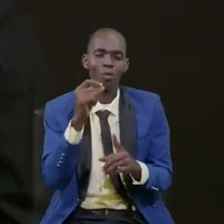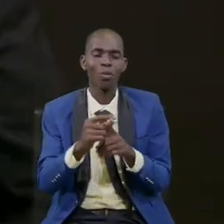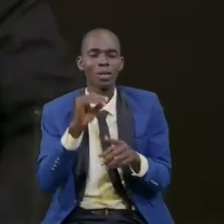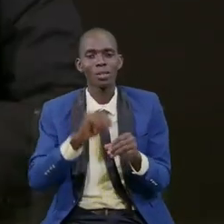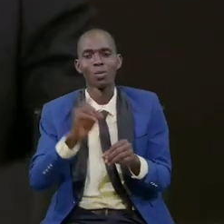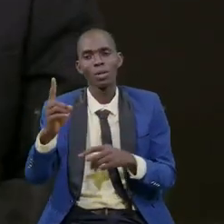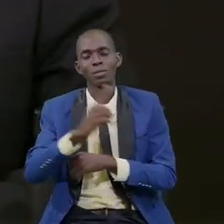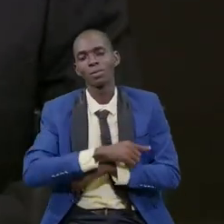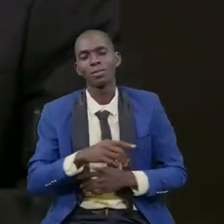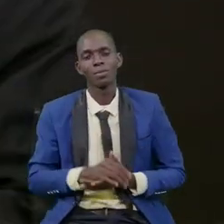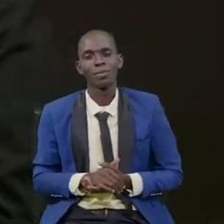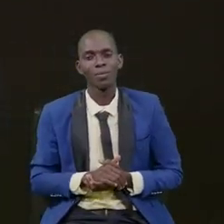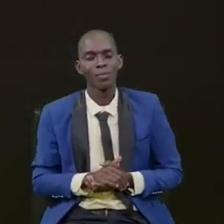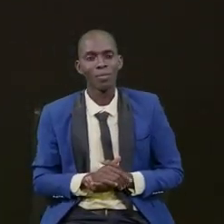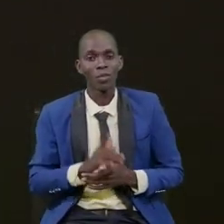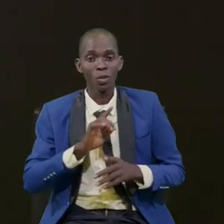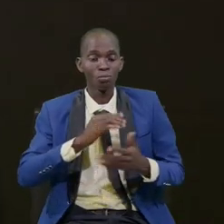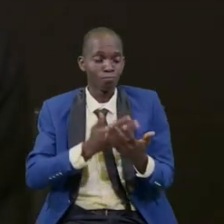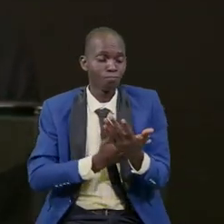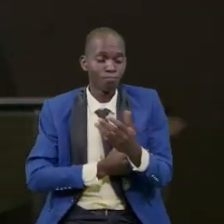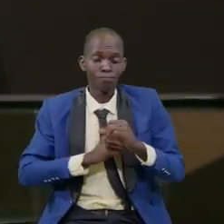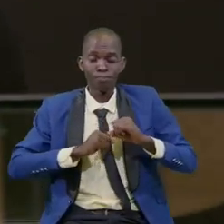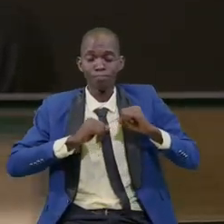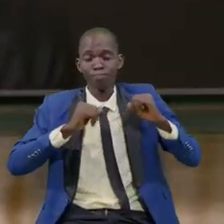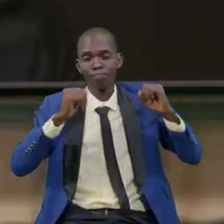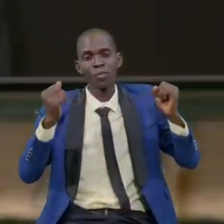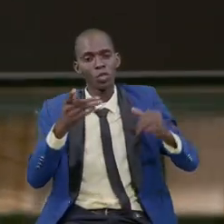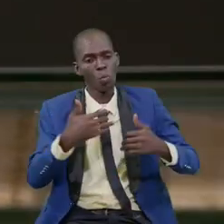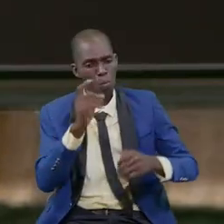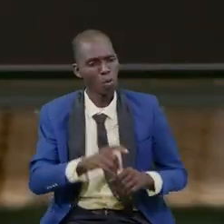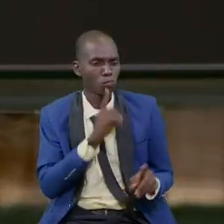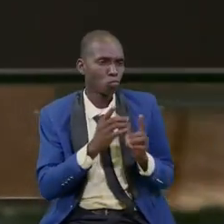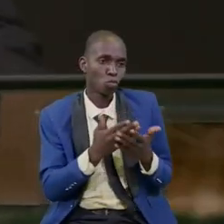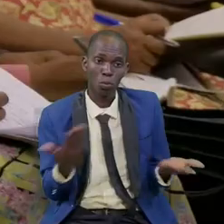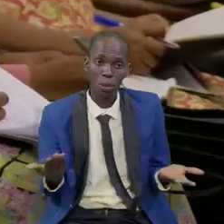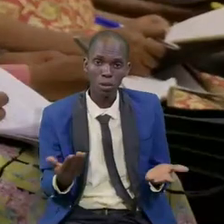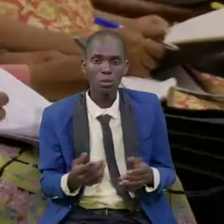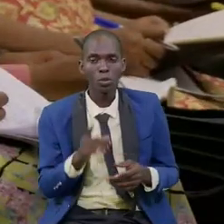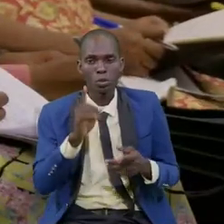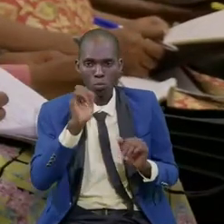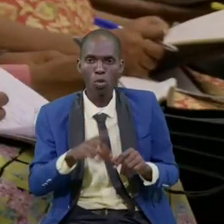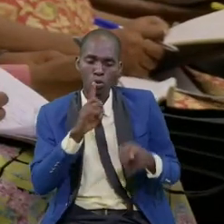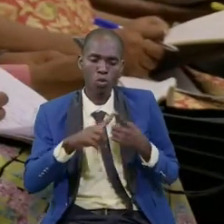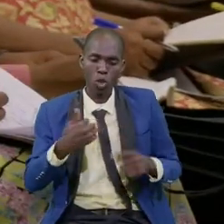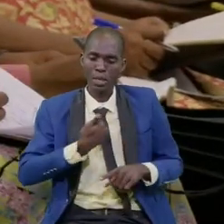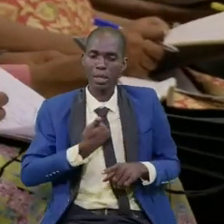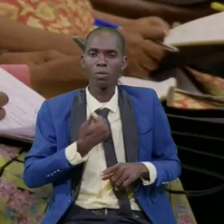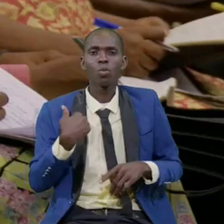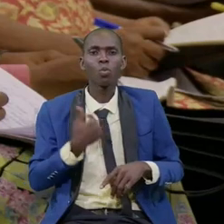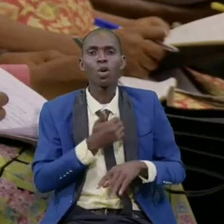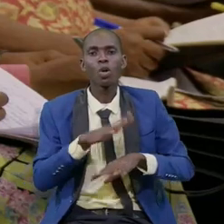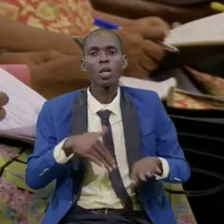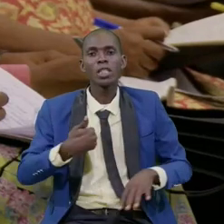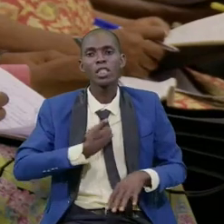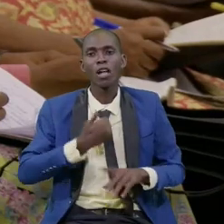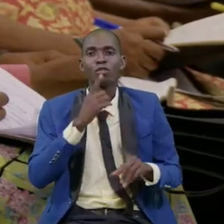les femmes parlent, alors elles émettent 30 mots le jour. 30 mots le jour. Vous vous levez le matin, il y a des choses que